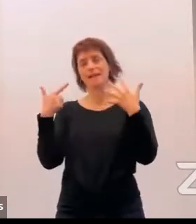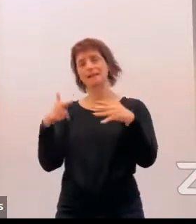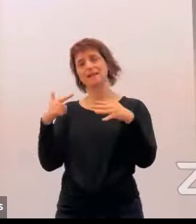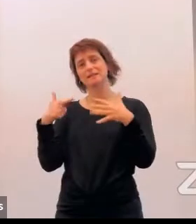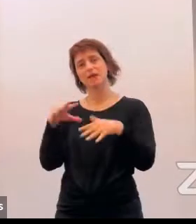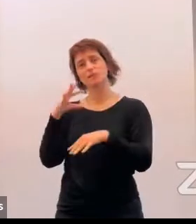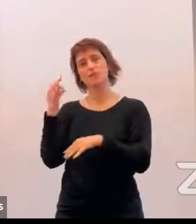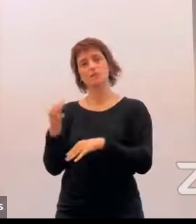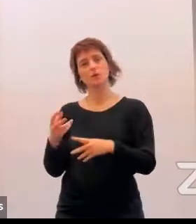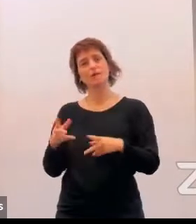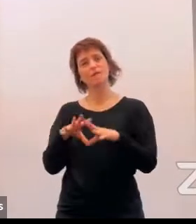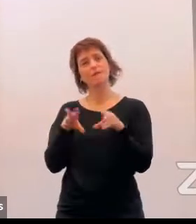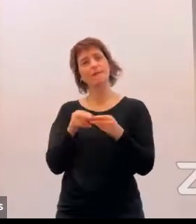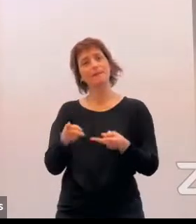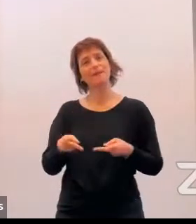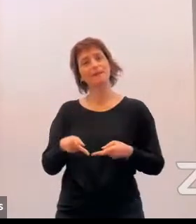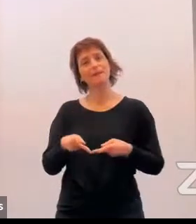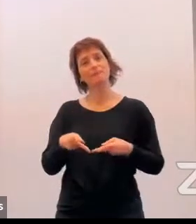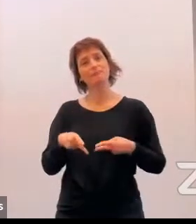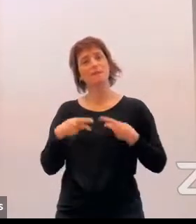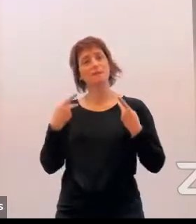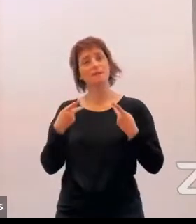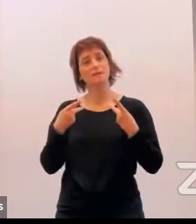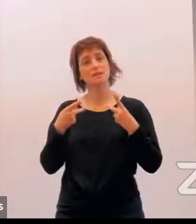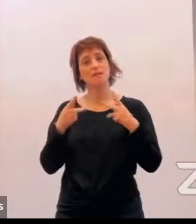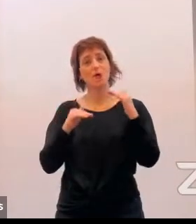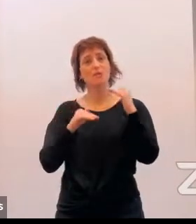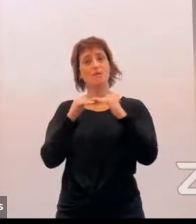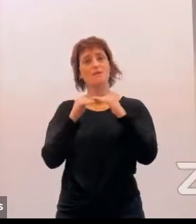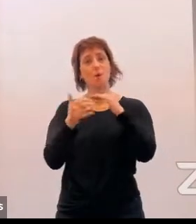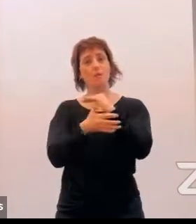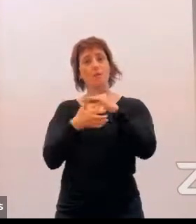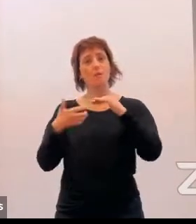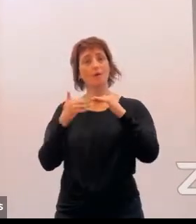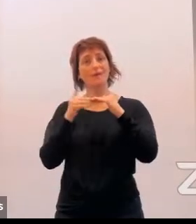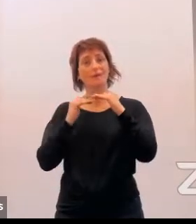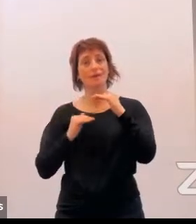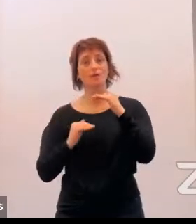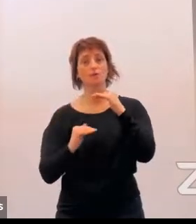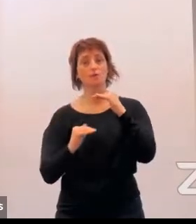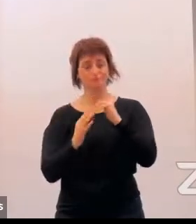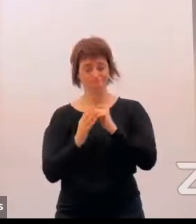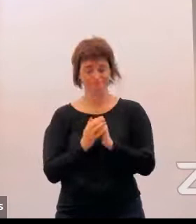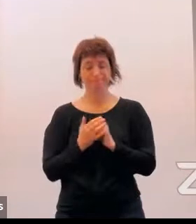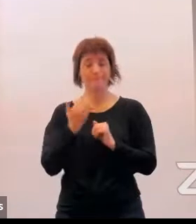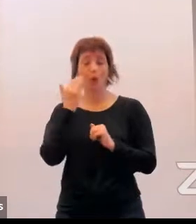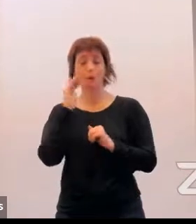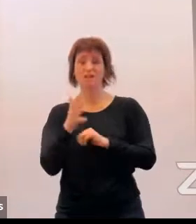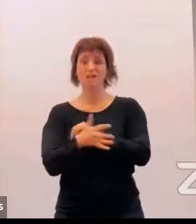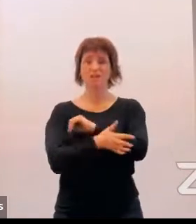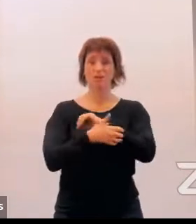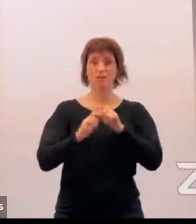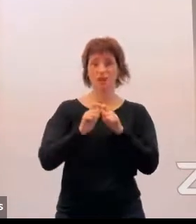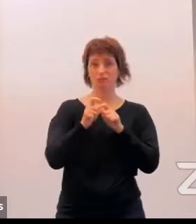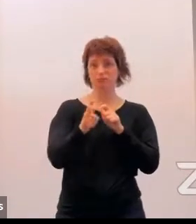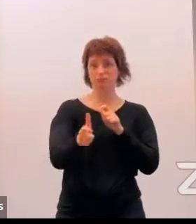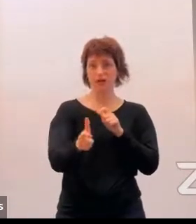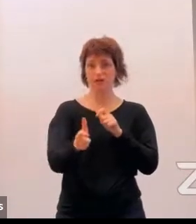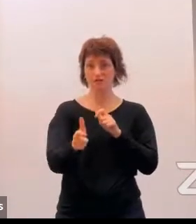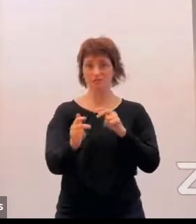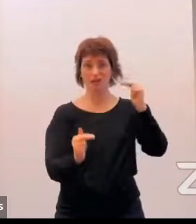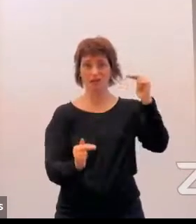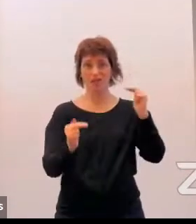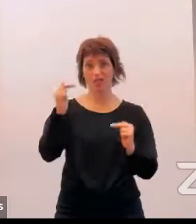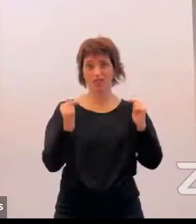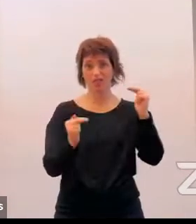pauvreté. Et aujourd'hui, on le sait, la pauvreté engendre un grand nombre d'inégalités et notamment des inégalités